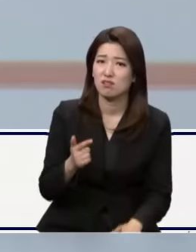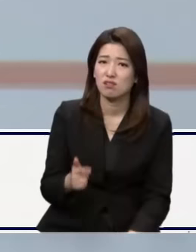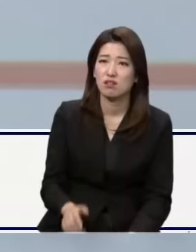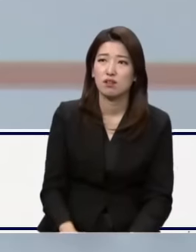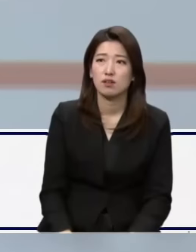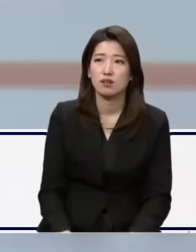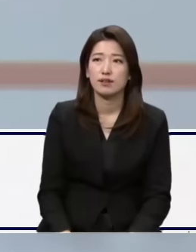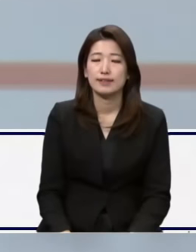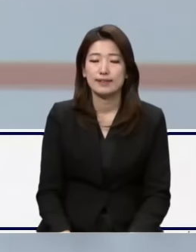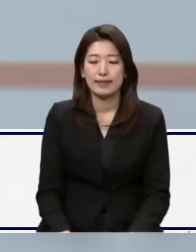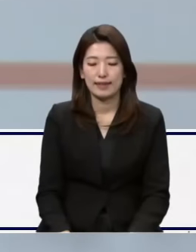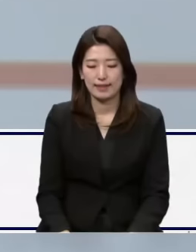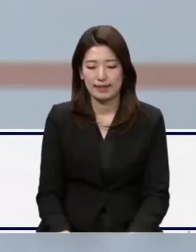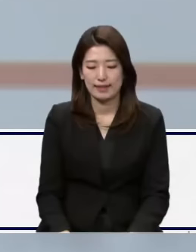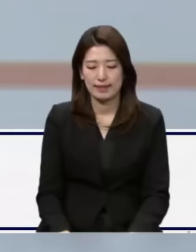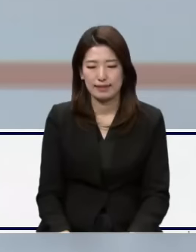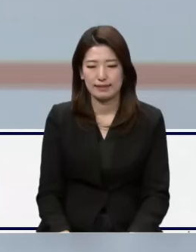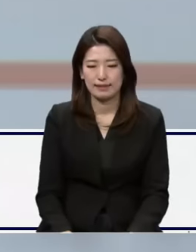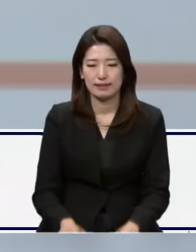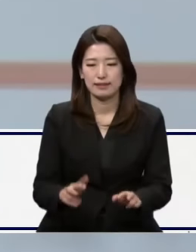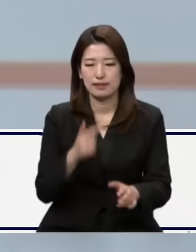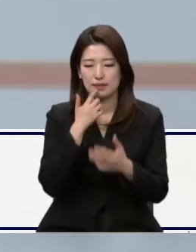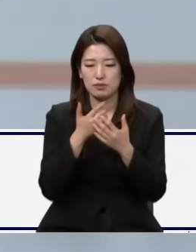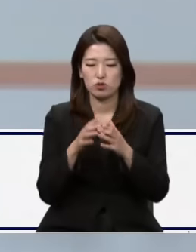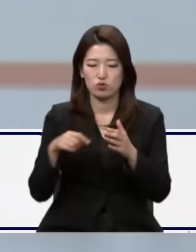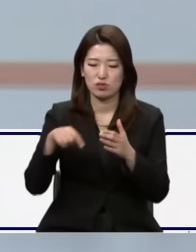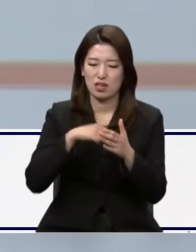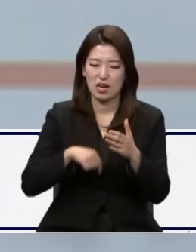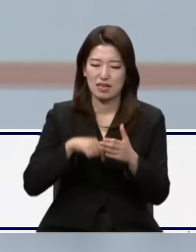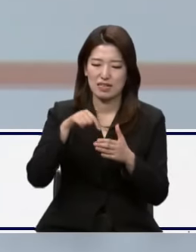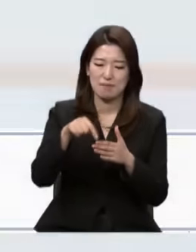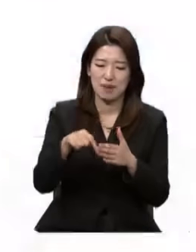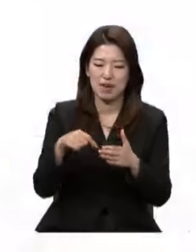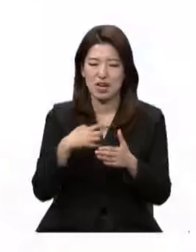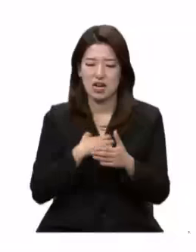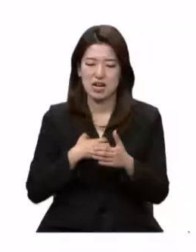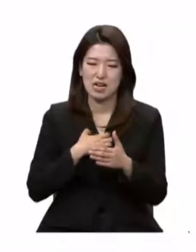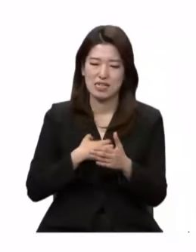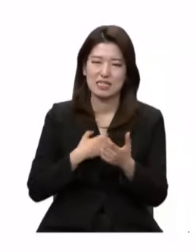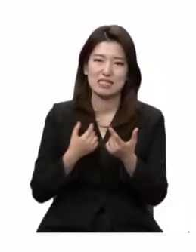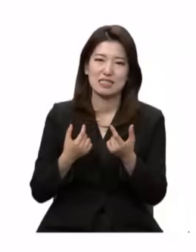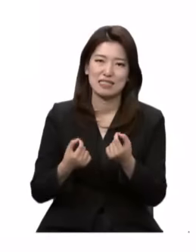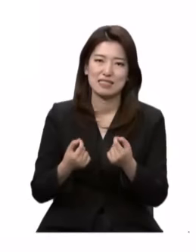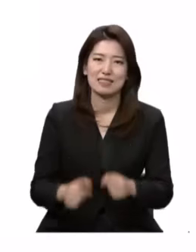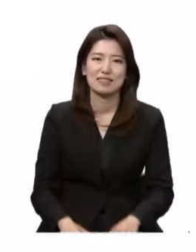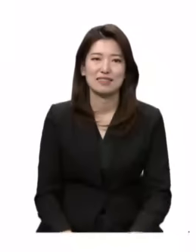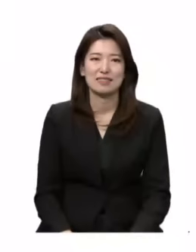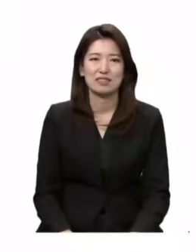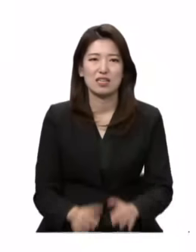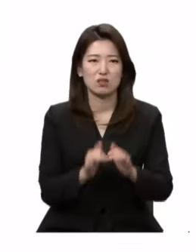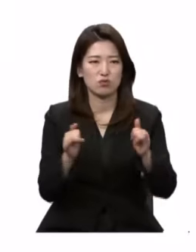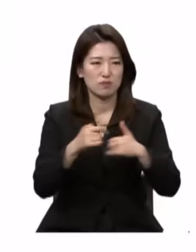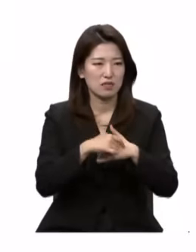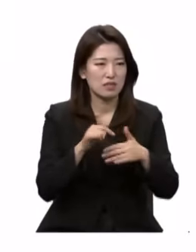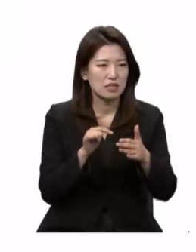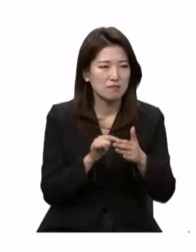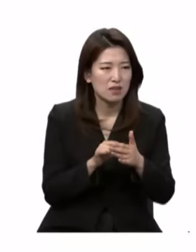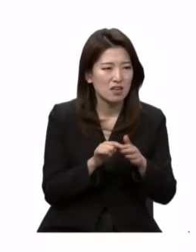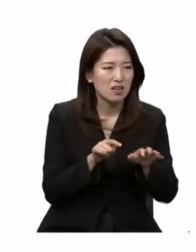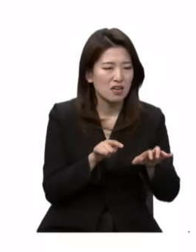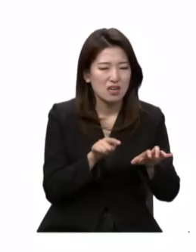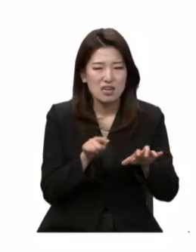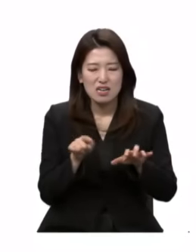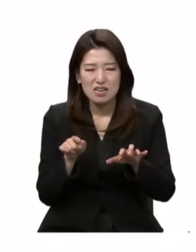안팎으로 있고요 당 내부에서도 그런 부분들 때문에 민심의 그런 어떤 향방에 대해서 촉각을 곤두세우고 있다라고